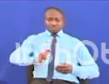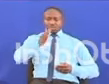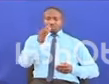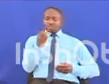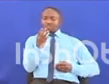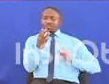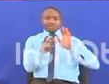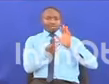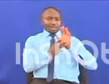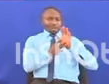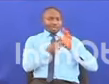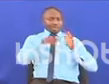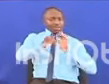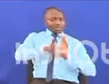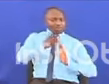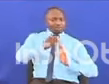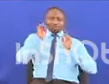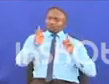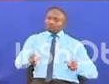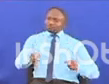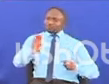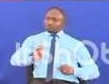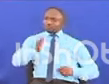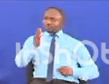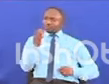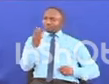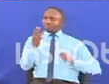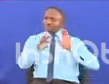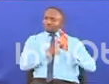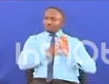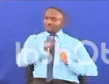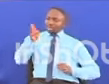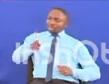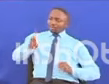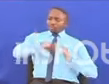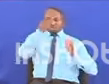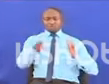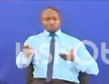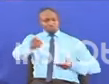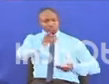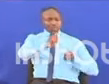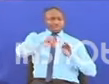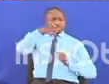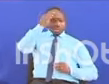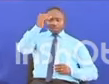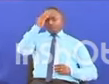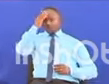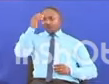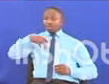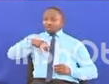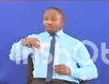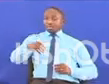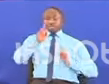37 kwenye vyanzo ambavyo vipo. Bilioni 37 halmashauri zimeshindwa kukusanya, serikali inajua, mawaziri wenye